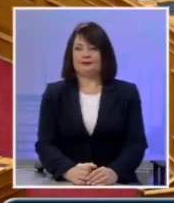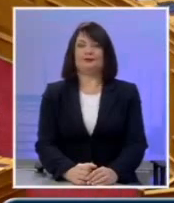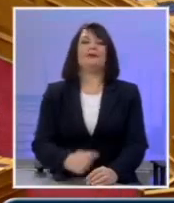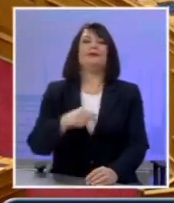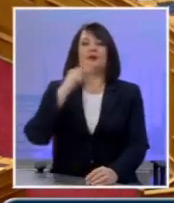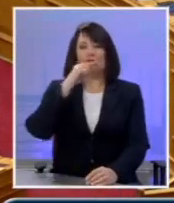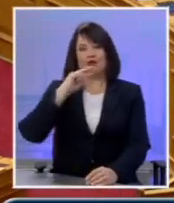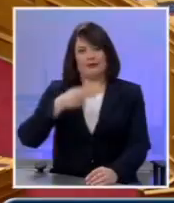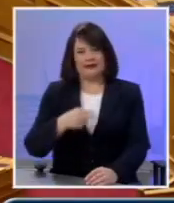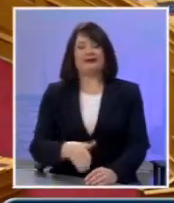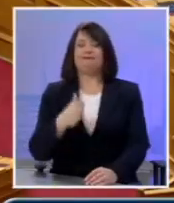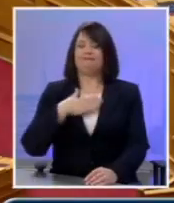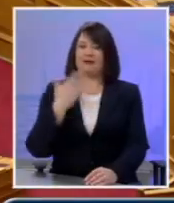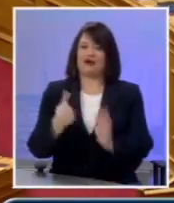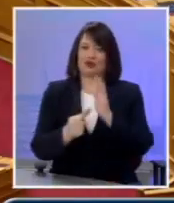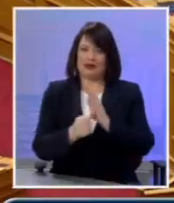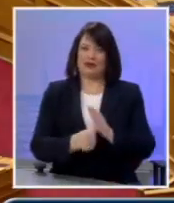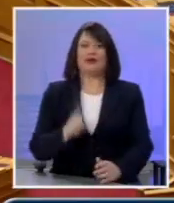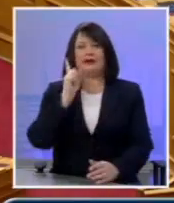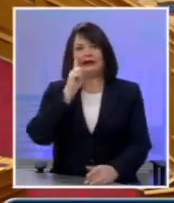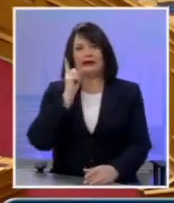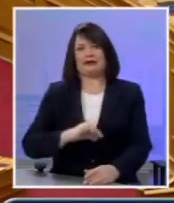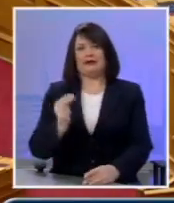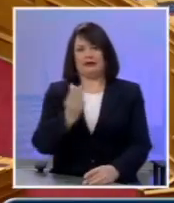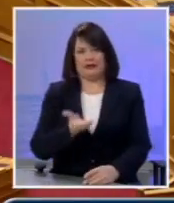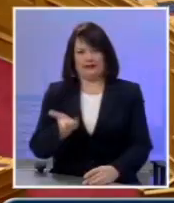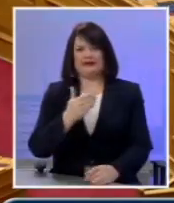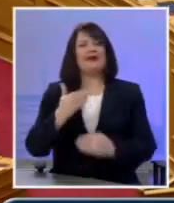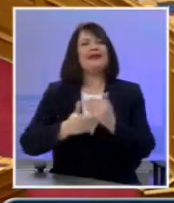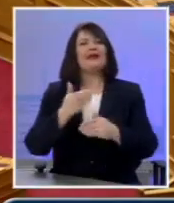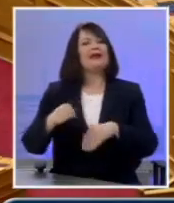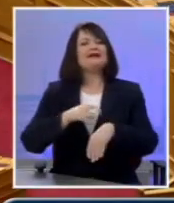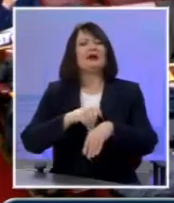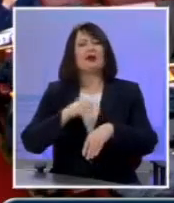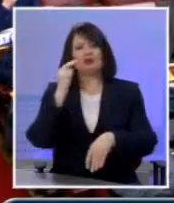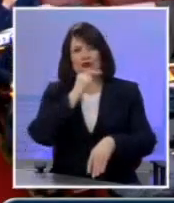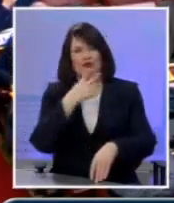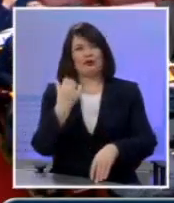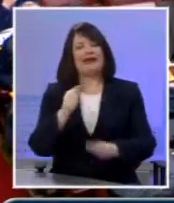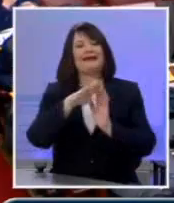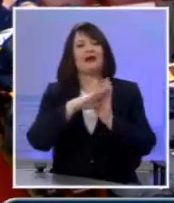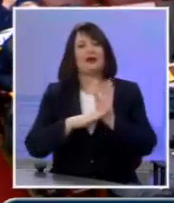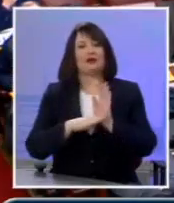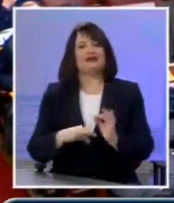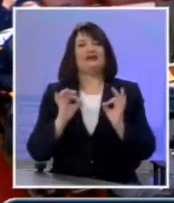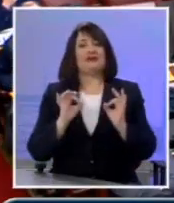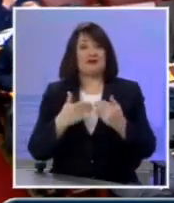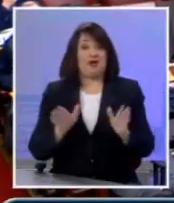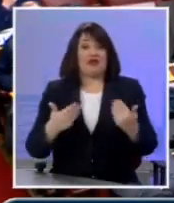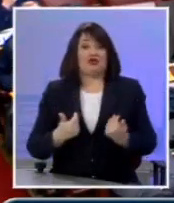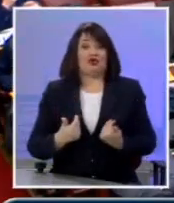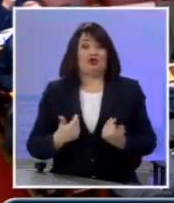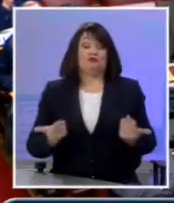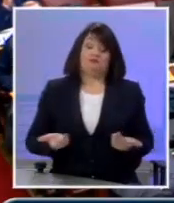Ευχαριστώ κύριε Πρόεδρε. Κυρίες και κύριοι συνάδελφοι, η διαδικασία αυτή έχει κάποιους κανόνες. Βεβαίως εγώ είμαι ανοιχτός να